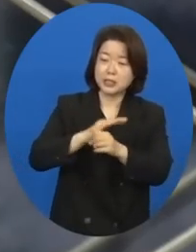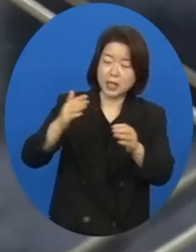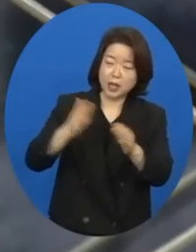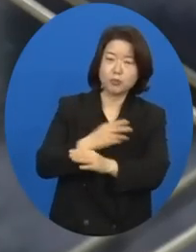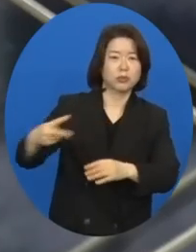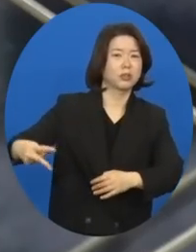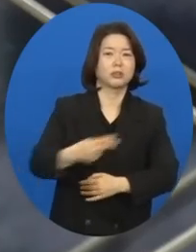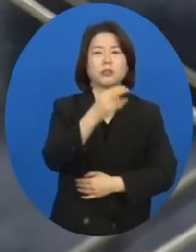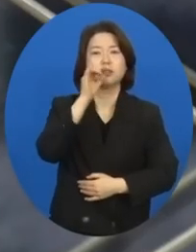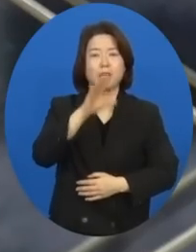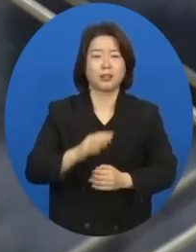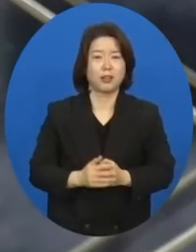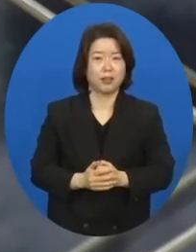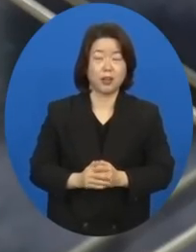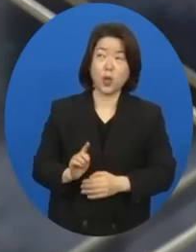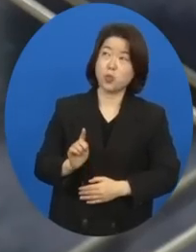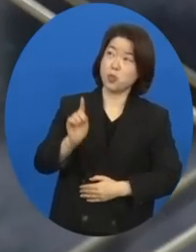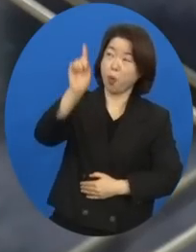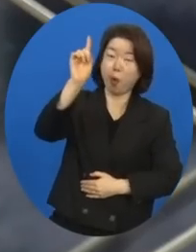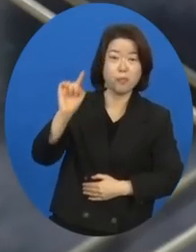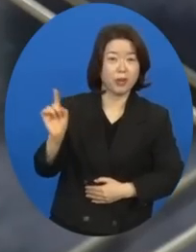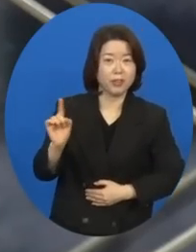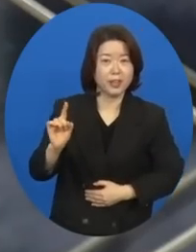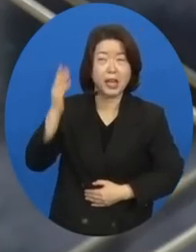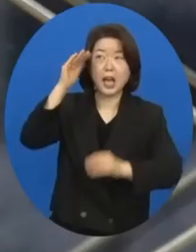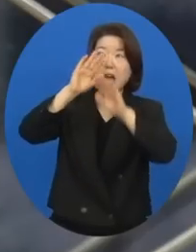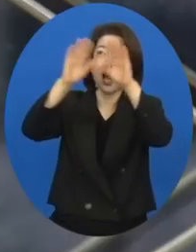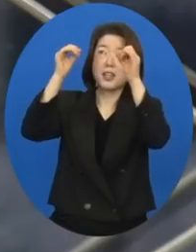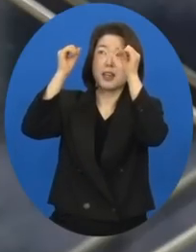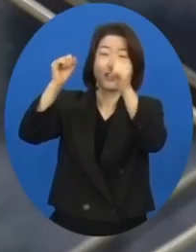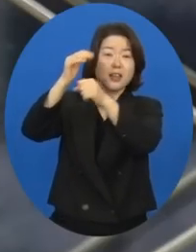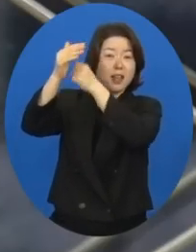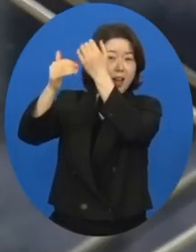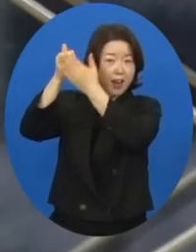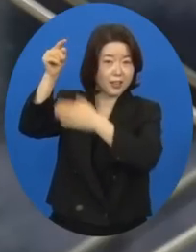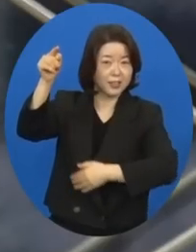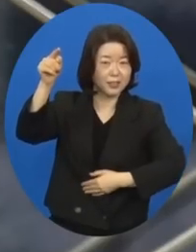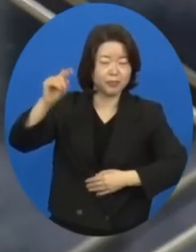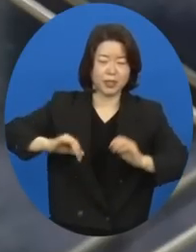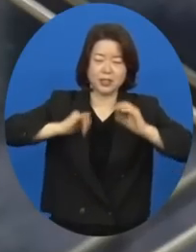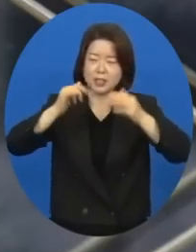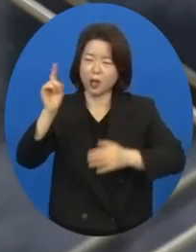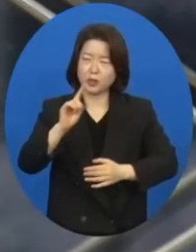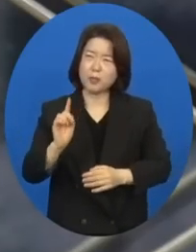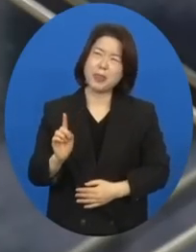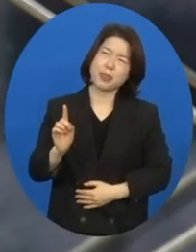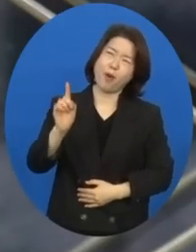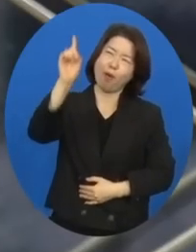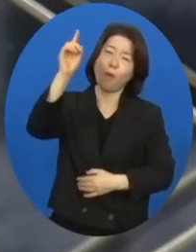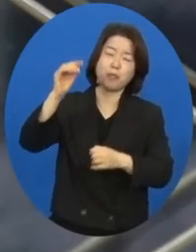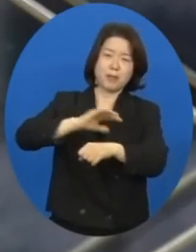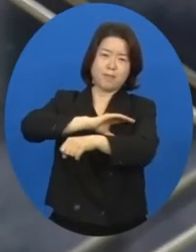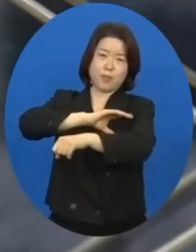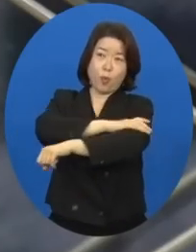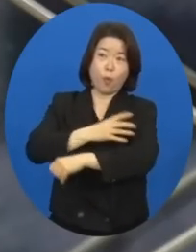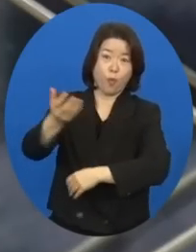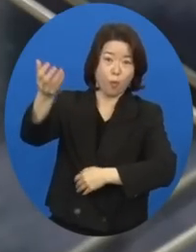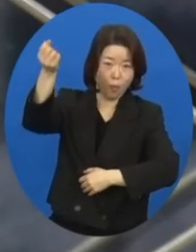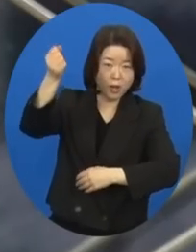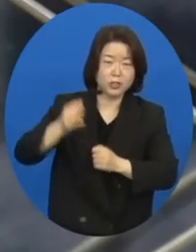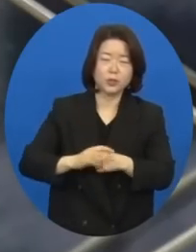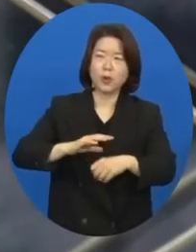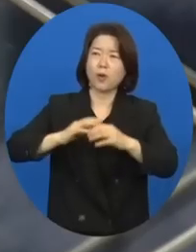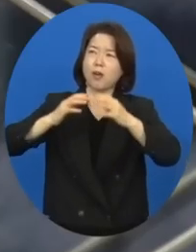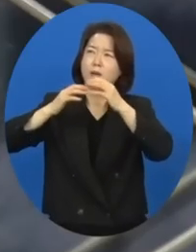것이죠. 높이는 어떻습니까? 하늘에 계신 하나님, 세상 그 어느 것보다 높으시고 권세 있으시고